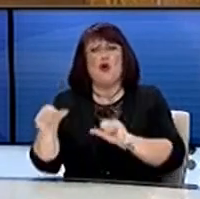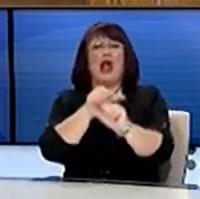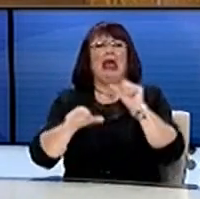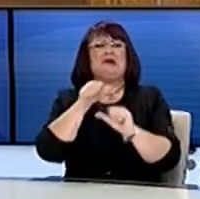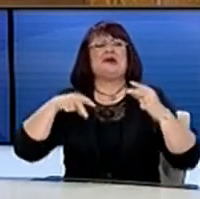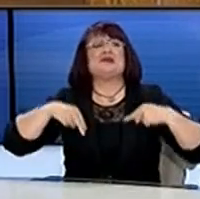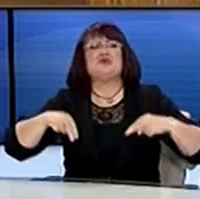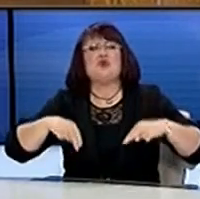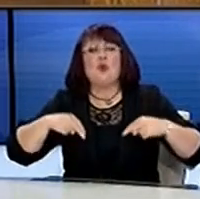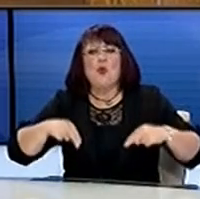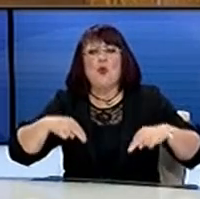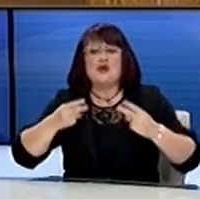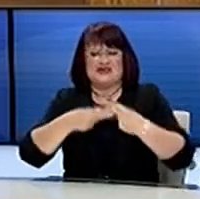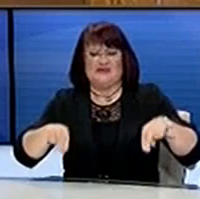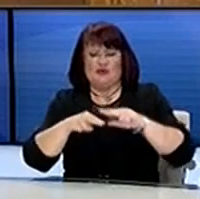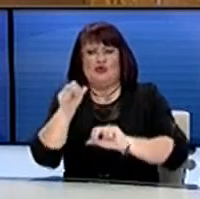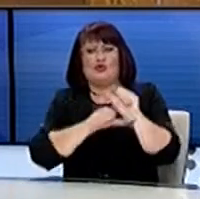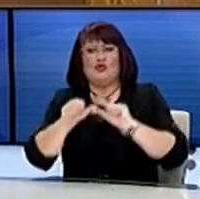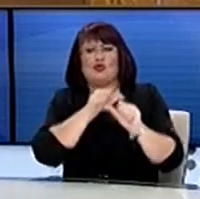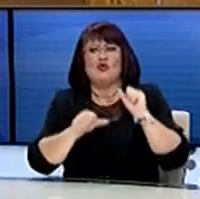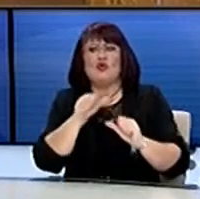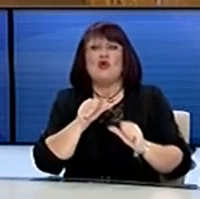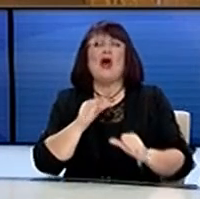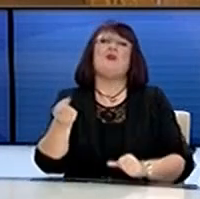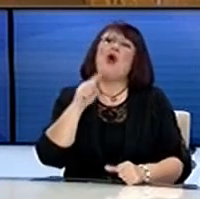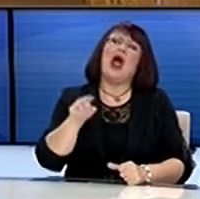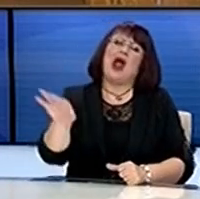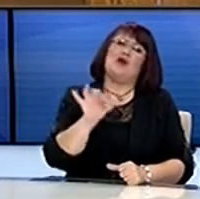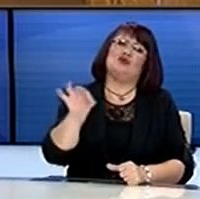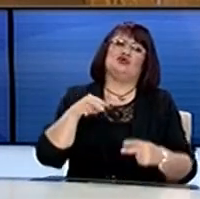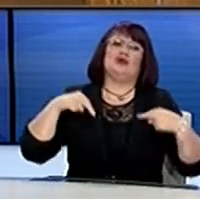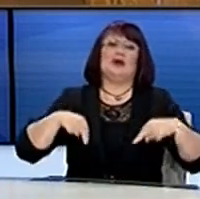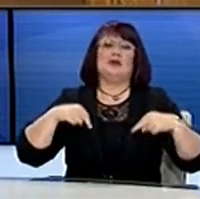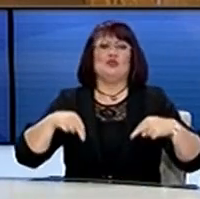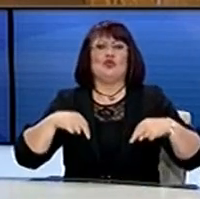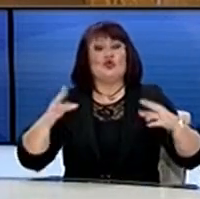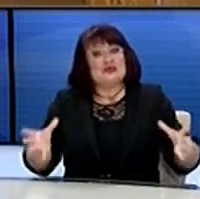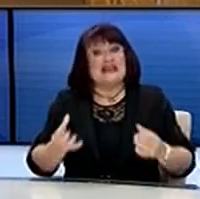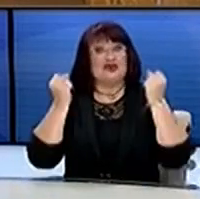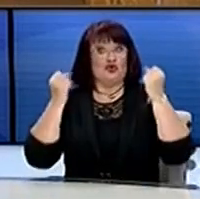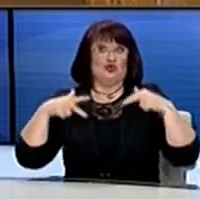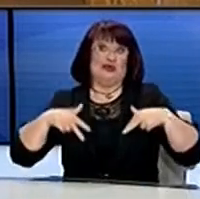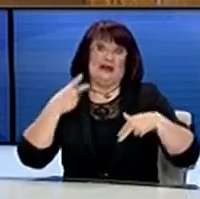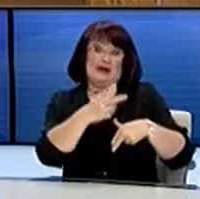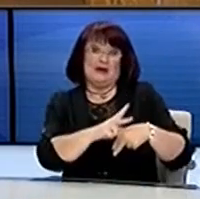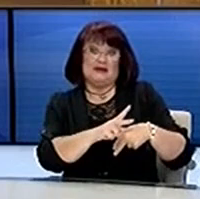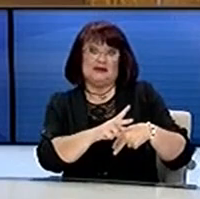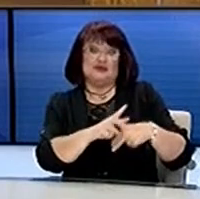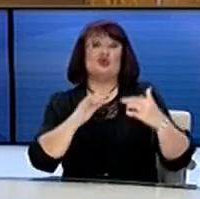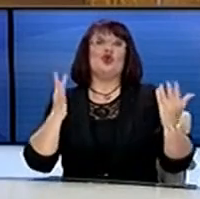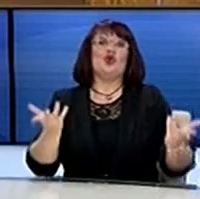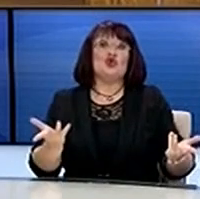ανασχηματισμούς και σε πρόσωπα από το δημοκρατικό χώρο για να αποτελέσουν τις οσύμβιες λέμβους σας,